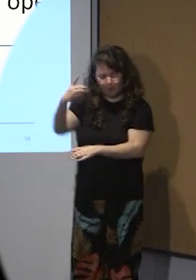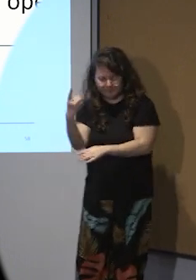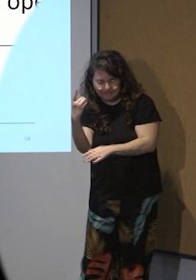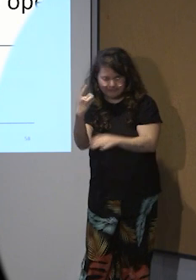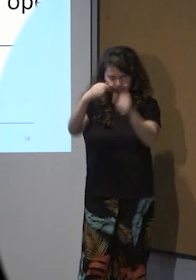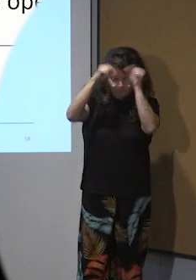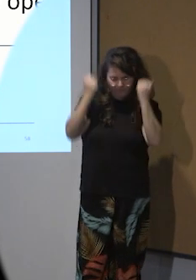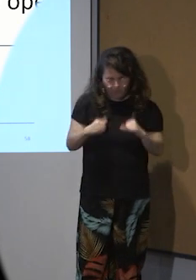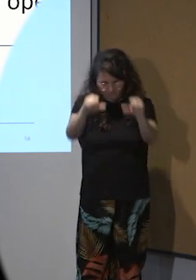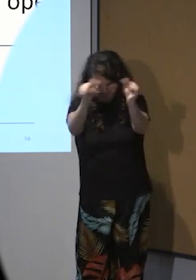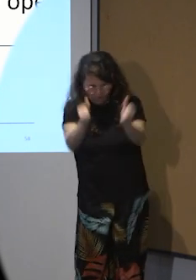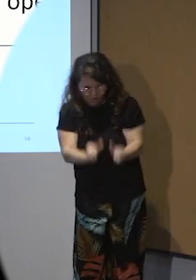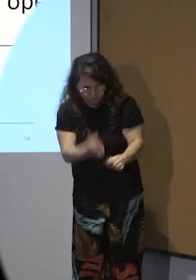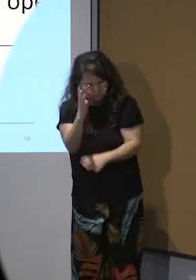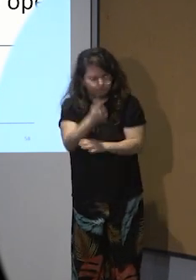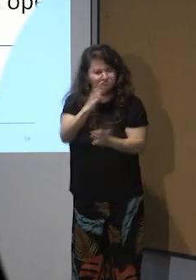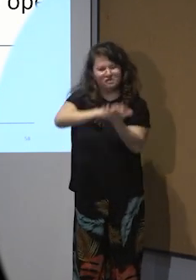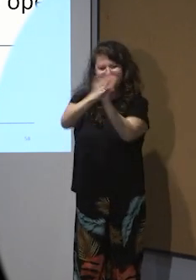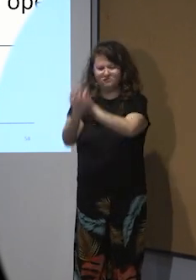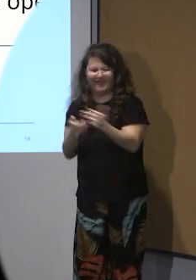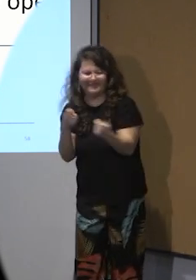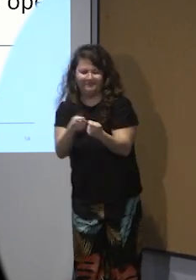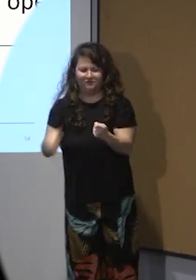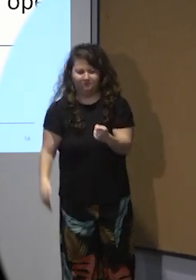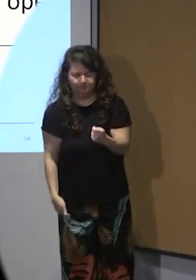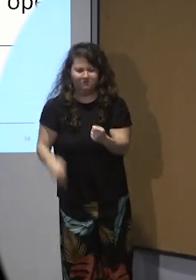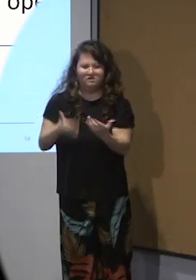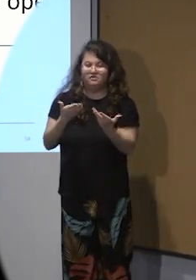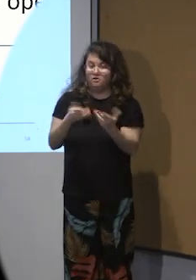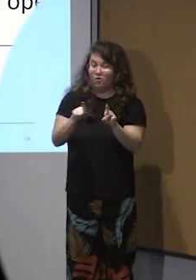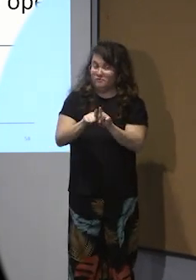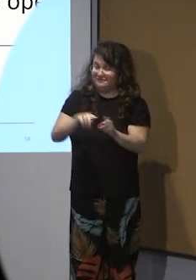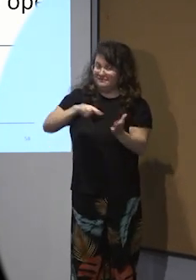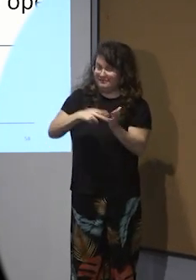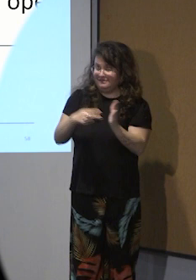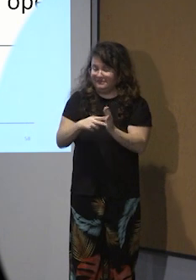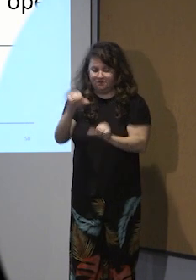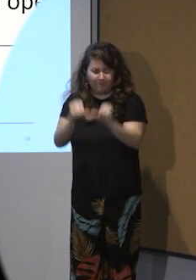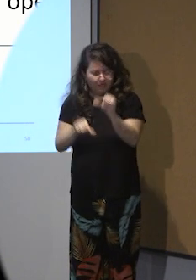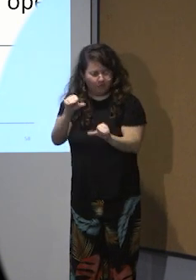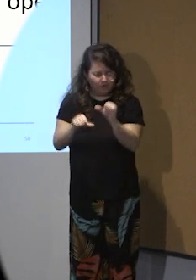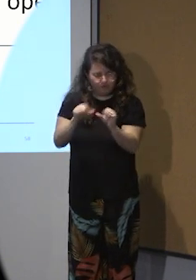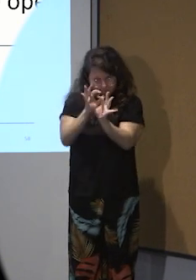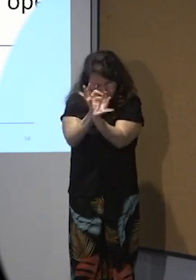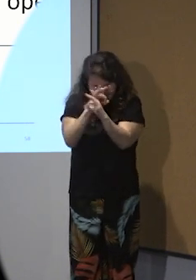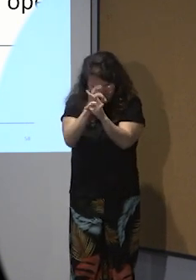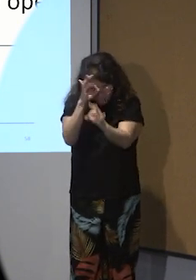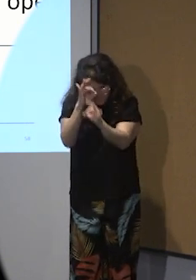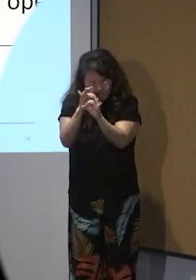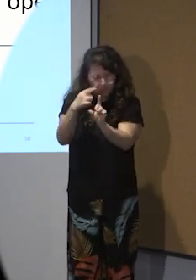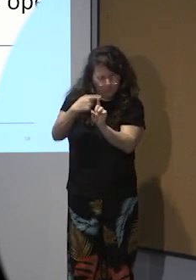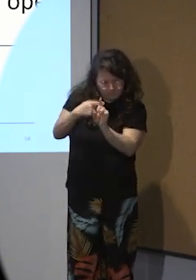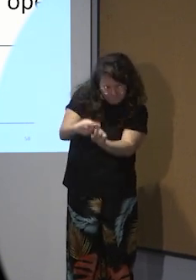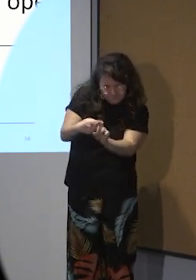coureur. Et aussi, au niveau des techniques opératoires, c'est pareil, on va faire de la microchirurgie, on va utiliser différentes